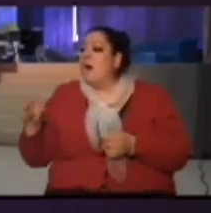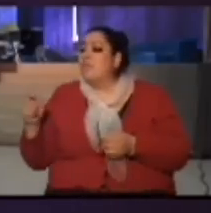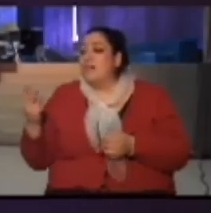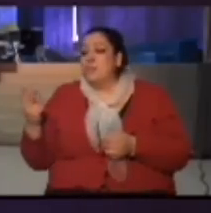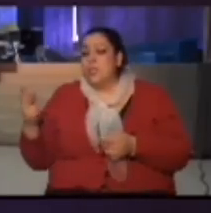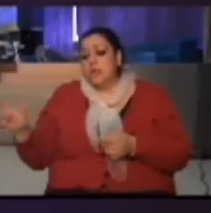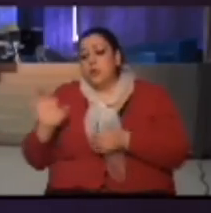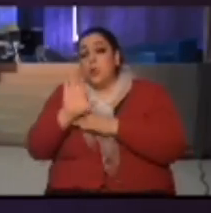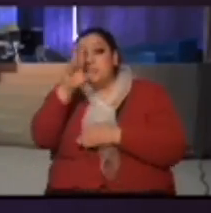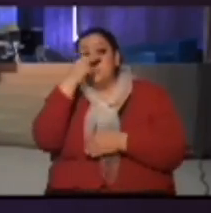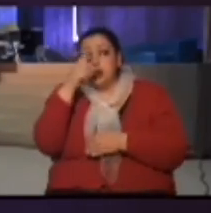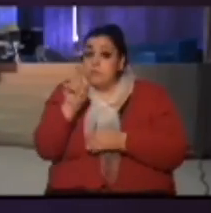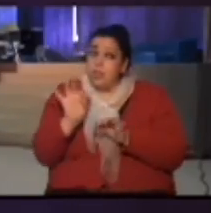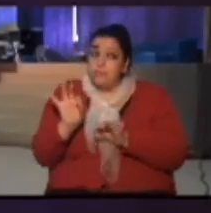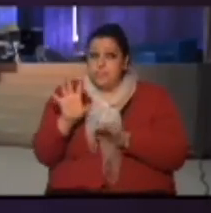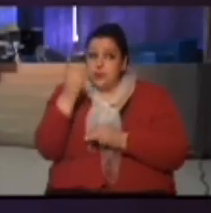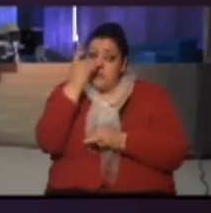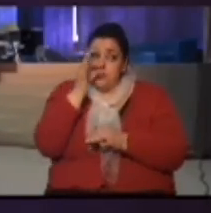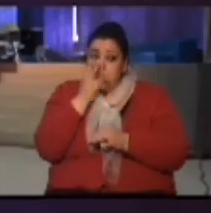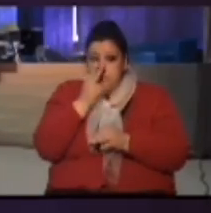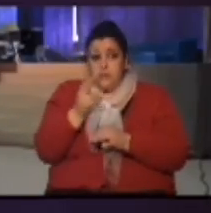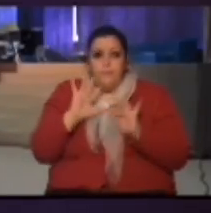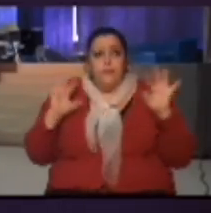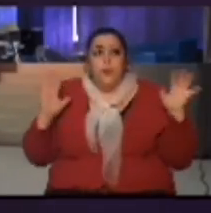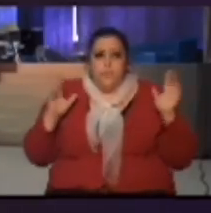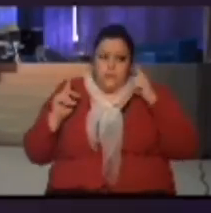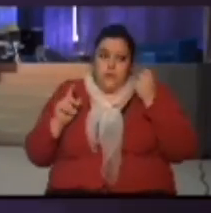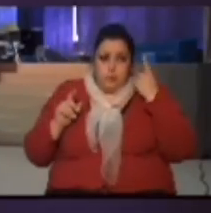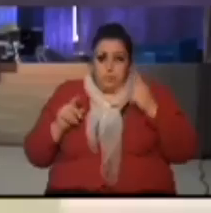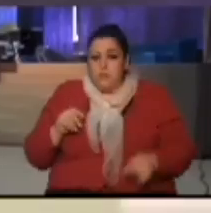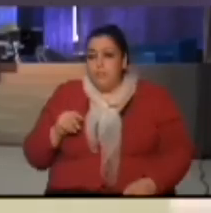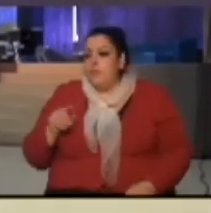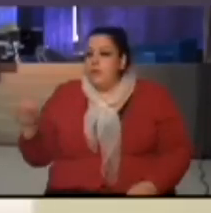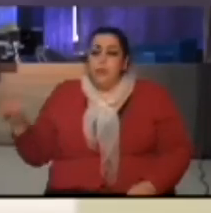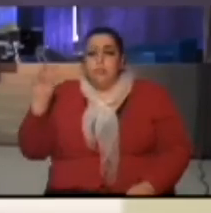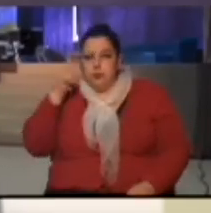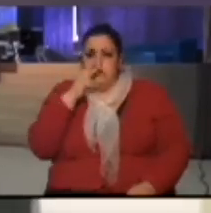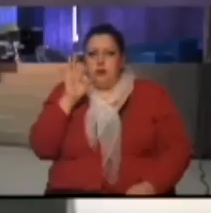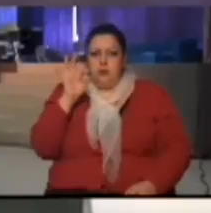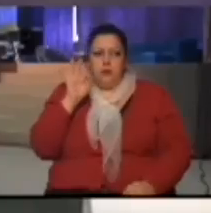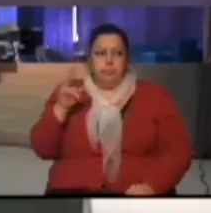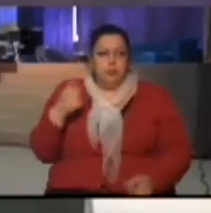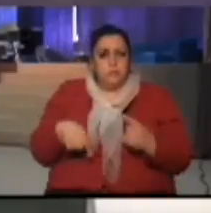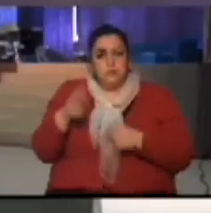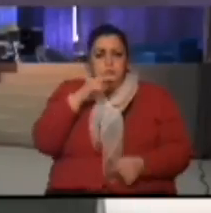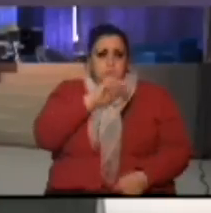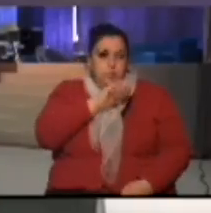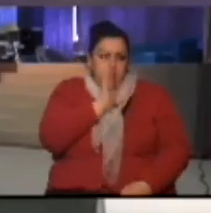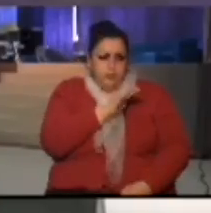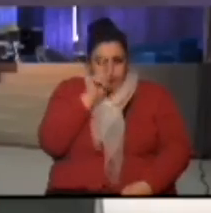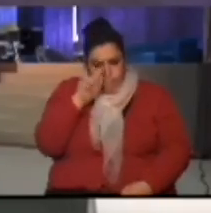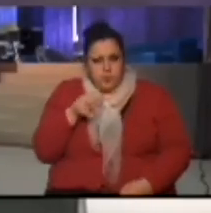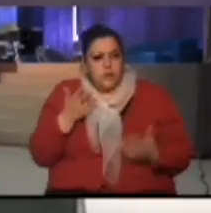մեկը ամենաճիշտ բաներն էին ասում, այն 4 անհատականությունները իրանց կործա, իրանց դիրքը,